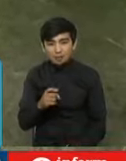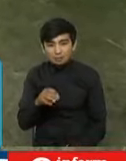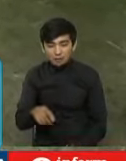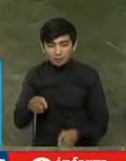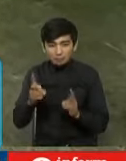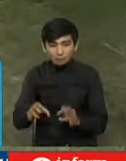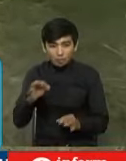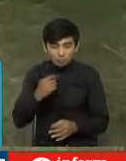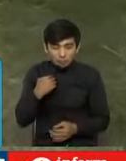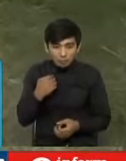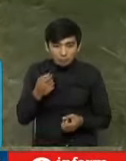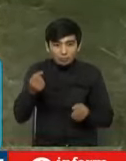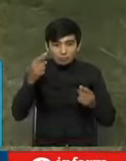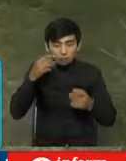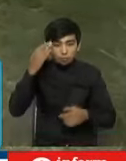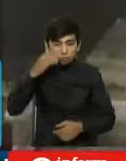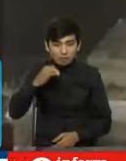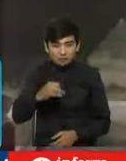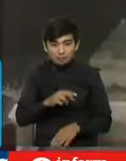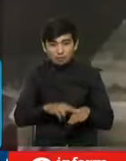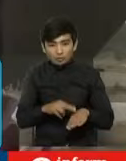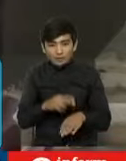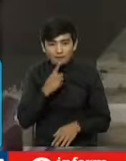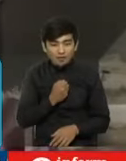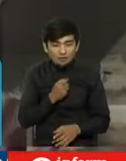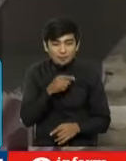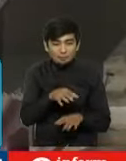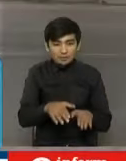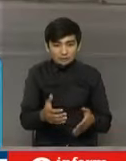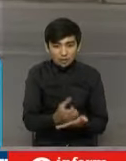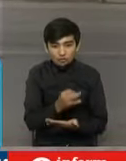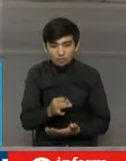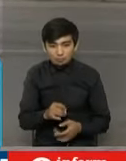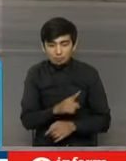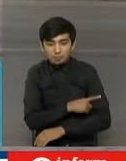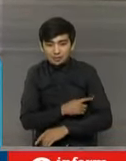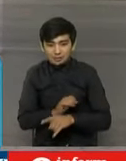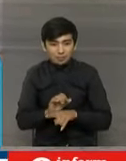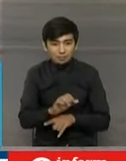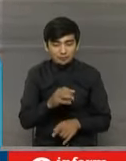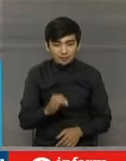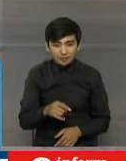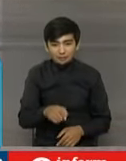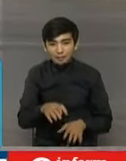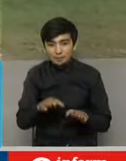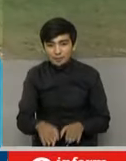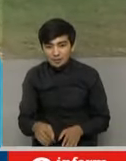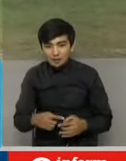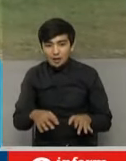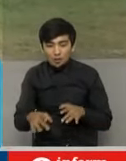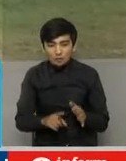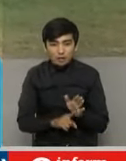жатқанын кездейсоқ білдім дейді. Оны әскери полиция арқылы тауып ауруханаға апарған. Құзырлы орган өкілдері сол кезде келіп істі тіркеген.